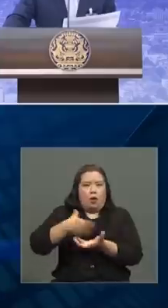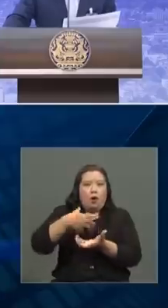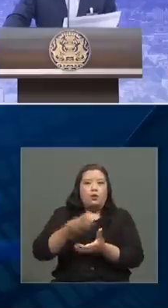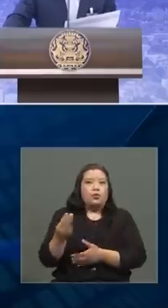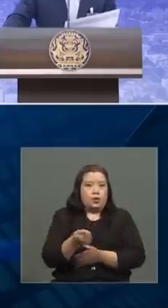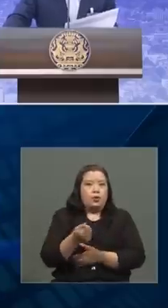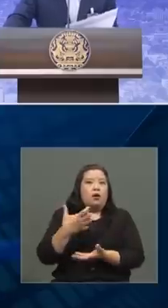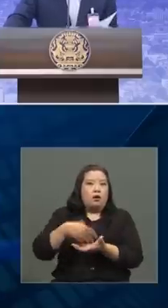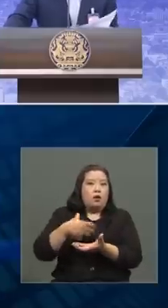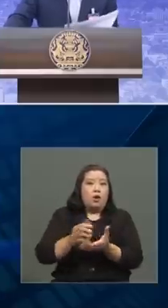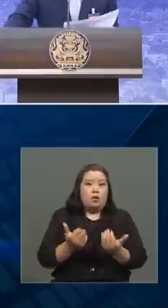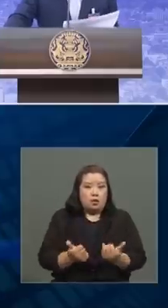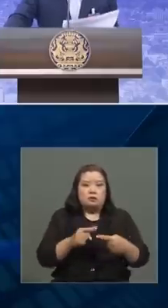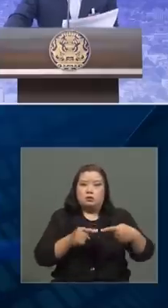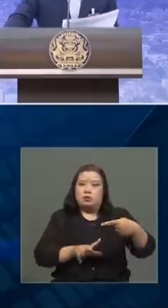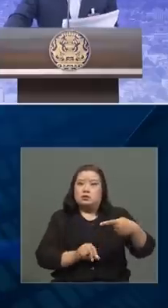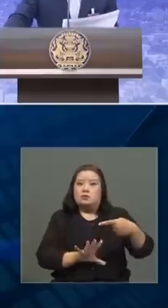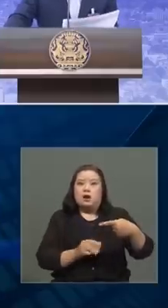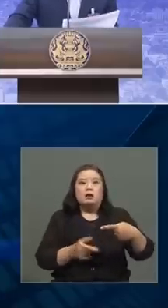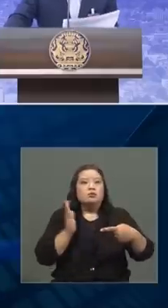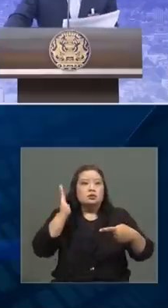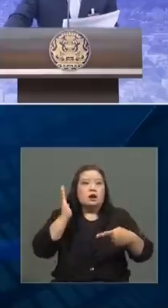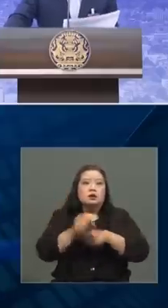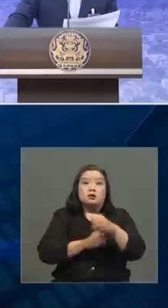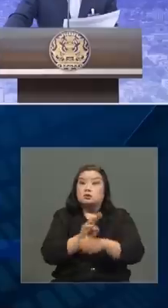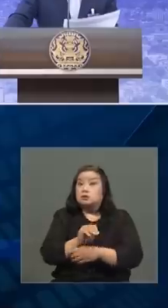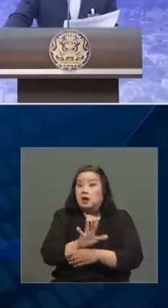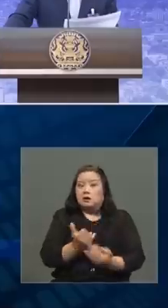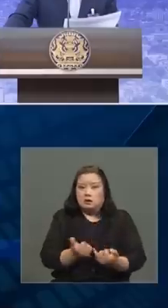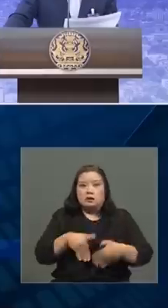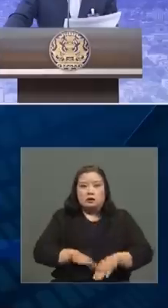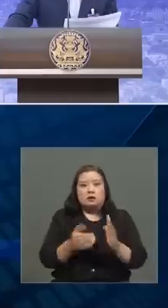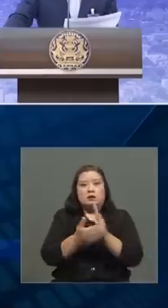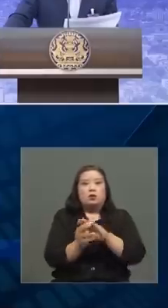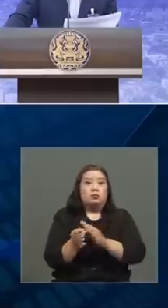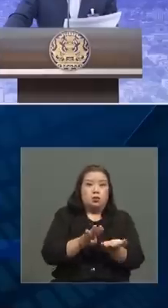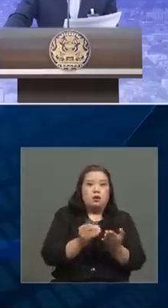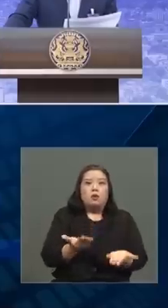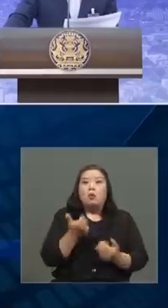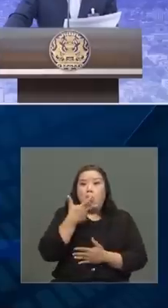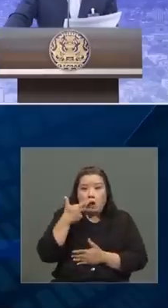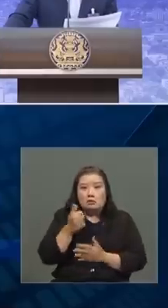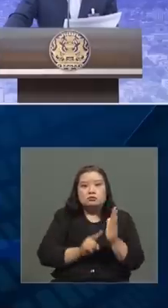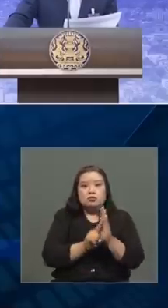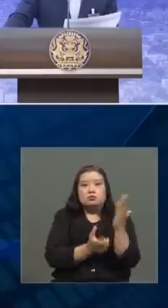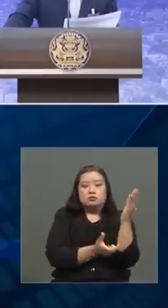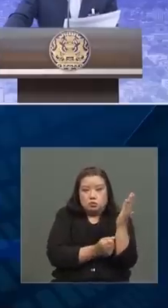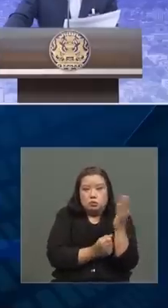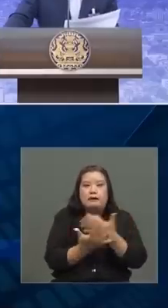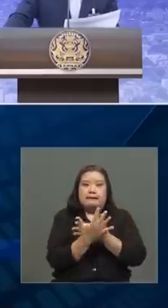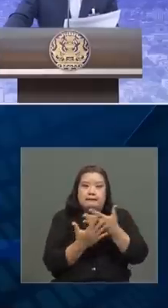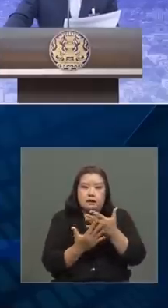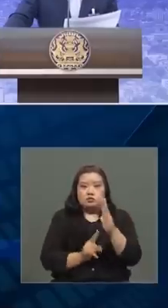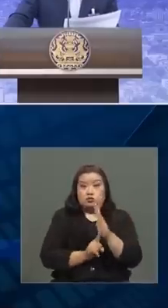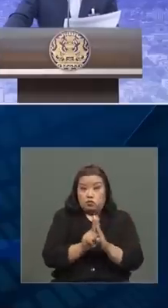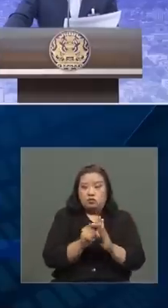เร็วๆนะครับร้อยสามสิบห้าเป็นอาที่ 6นะครับชายไทยอายุ 45ปีนครพนมนะครับเบาหวานความดันแล้วก็ไขมันในเลือด